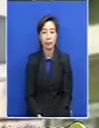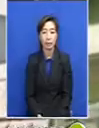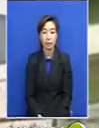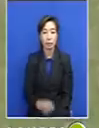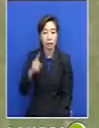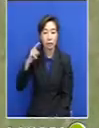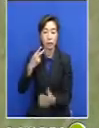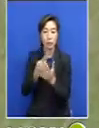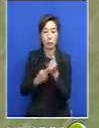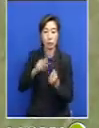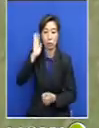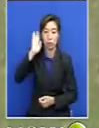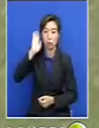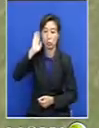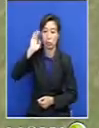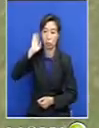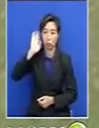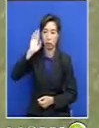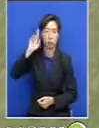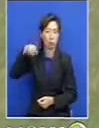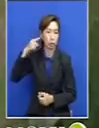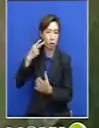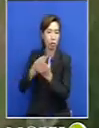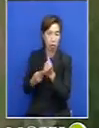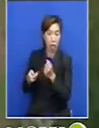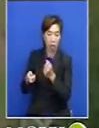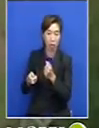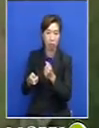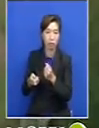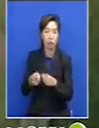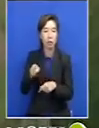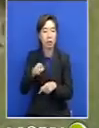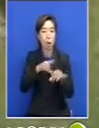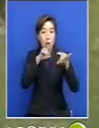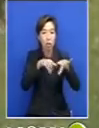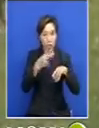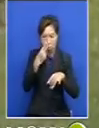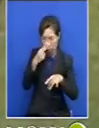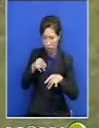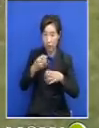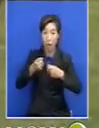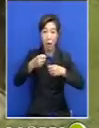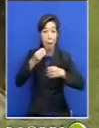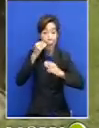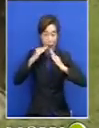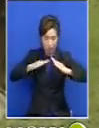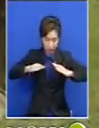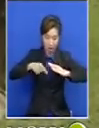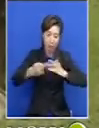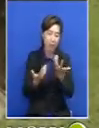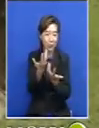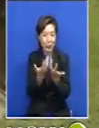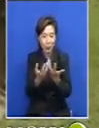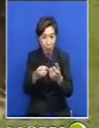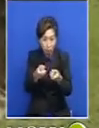คู่สามีภรรยาชาวออสเตรเลียนายเรและนางลินแมคเคจากรัฐควีนส์แลนด์พบหลุมยุบปริศนาในสวนหลังบ้านของตัวเองซึ่งมี